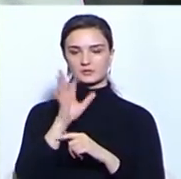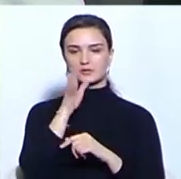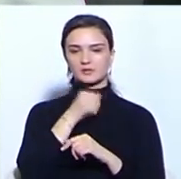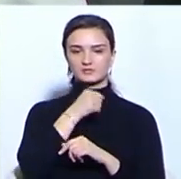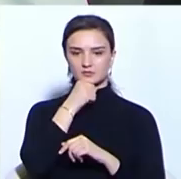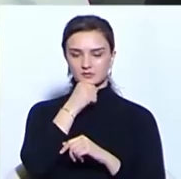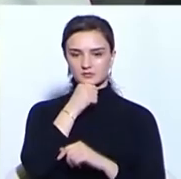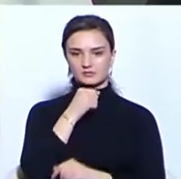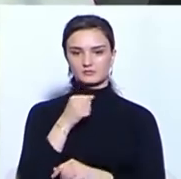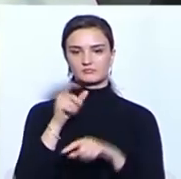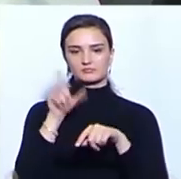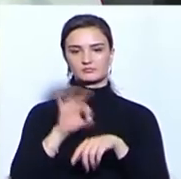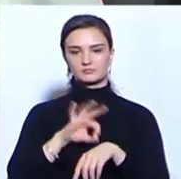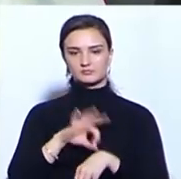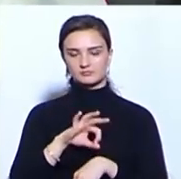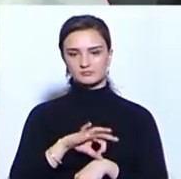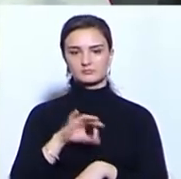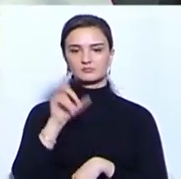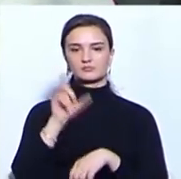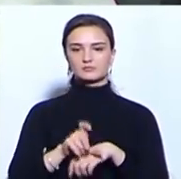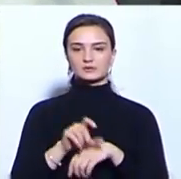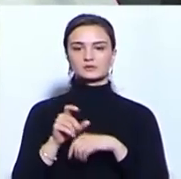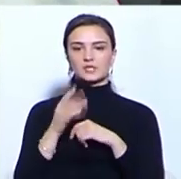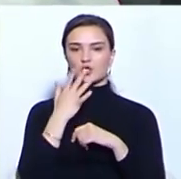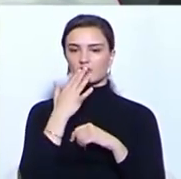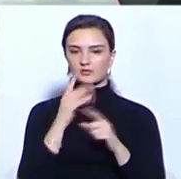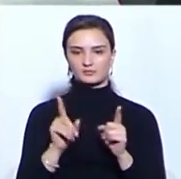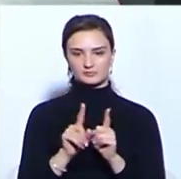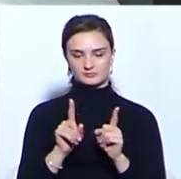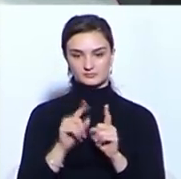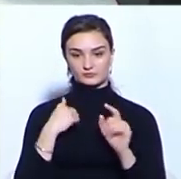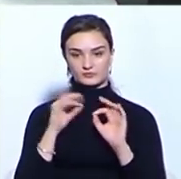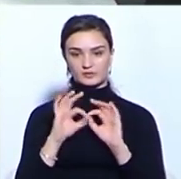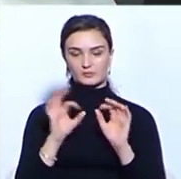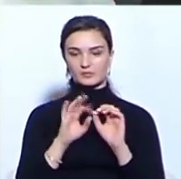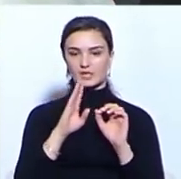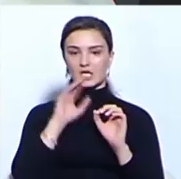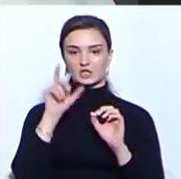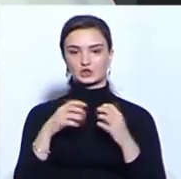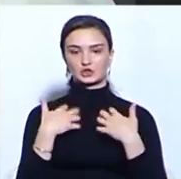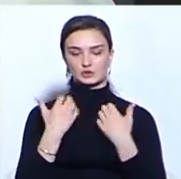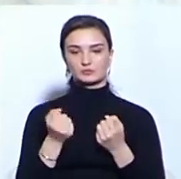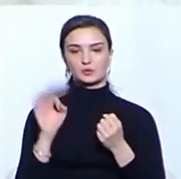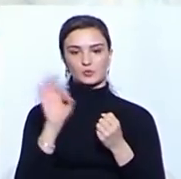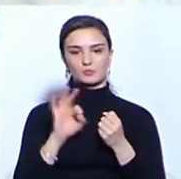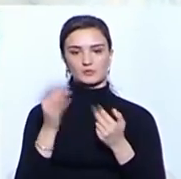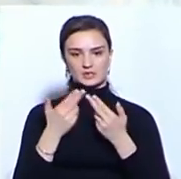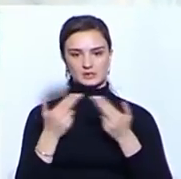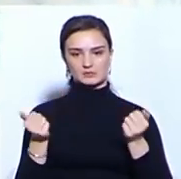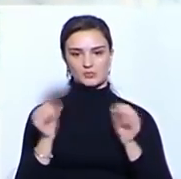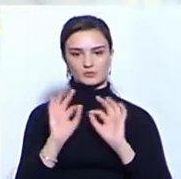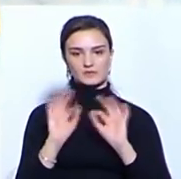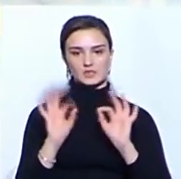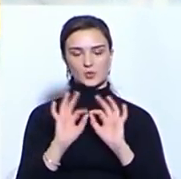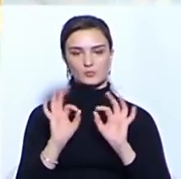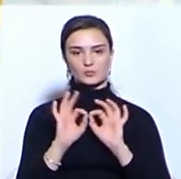ასაკისა, სქესისა, დიაგნოზისა, ეთნიკური კუთვნილებისა. და როდესაც ვლაპარაკობთ ქალის ჯანმრთელობაზე, რასაკვირველია,